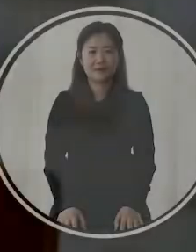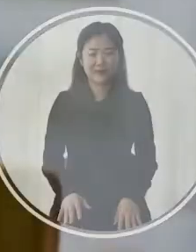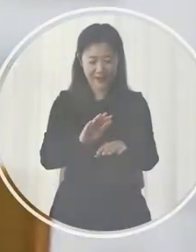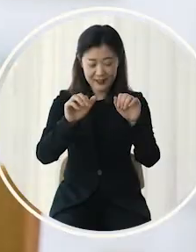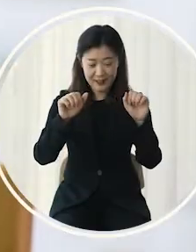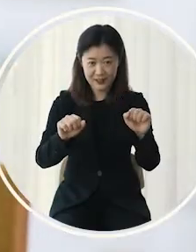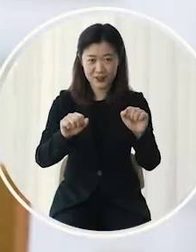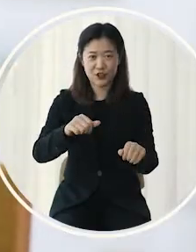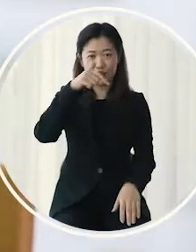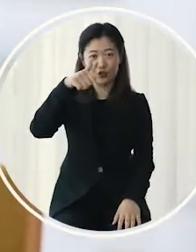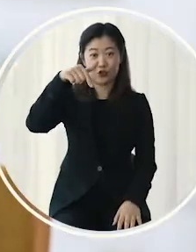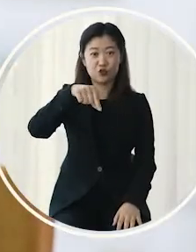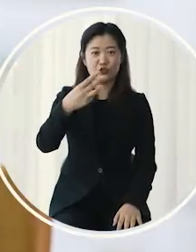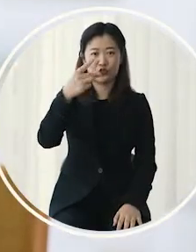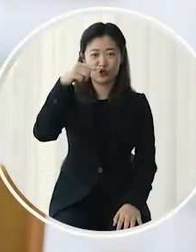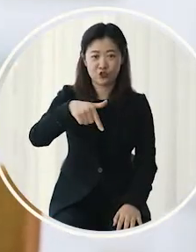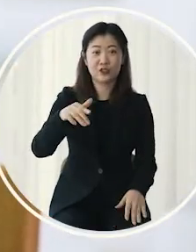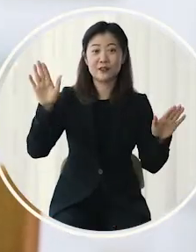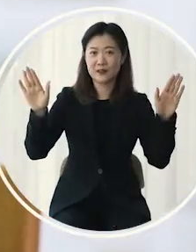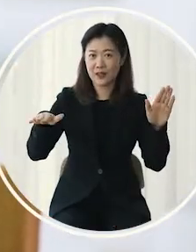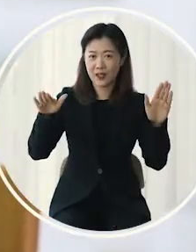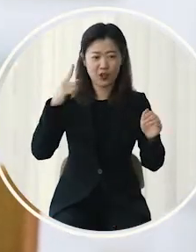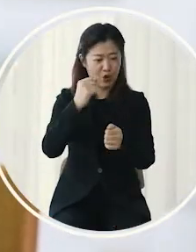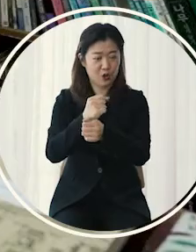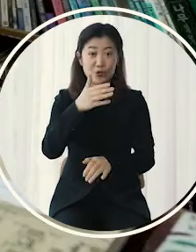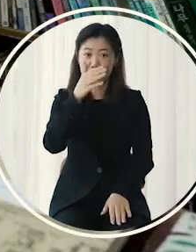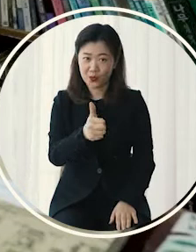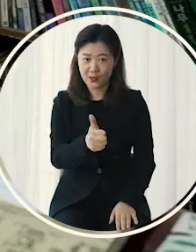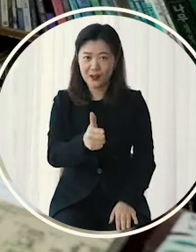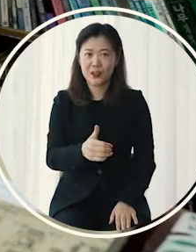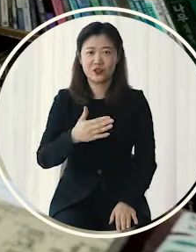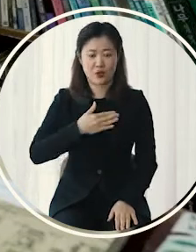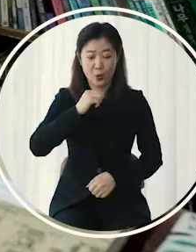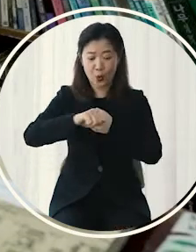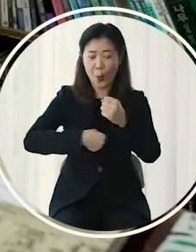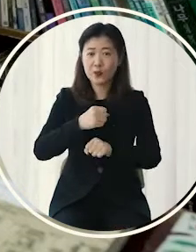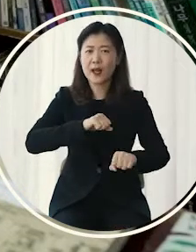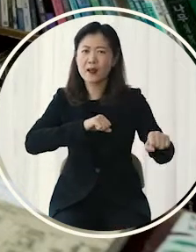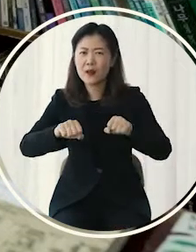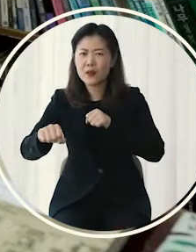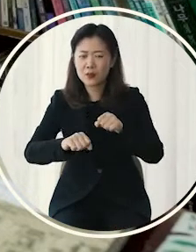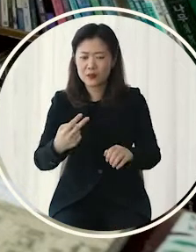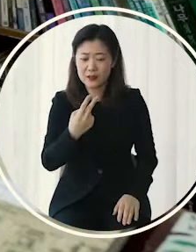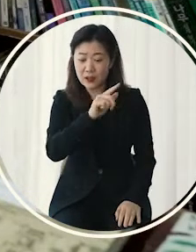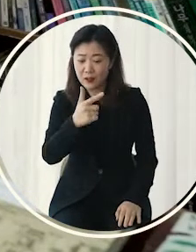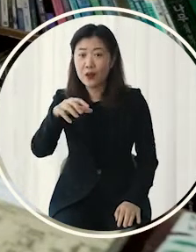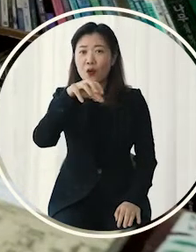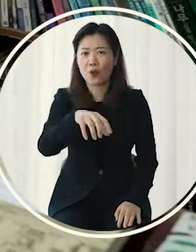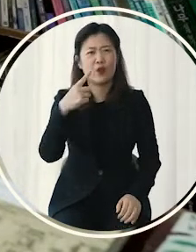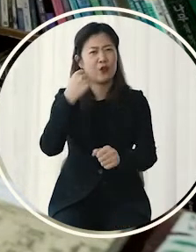네, 안녕하세요. 저는 꾸룩새 연구소 소장 정다미입니다. 저는 동물의 행동 생태에 대해서 연구를